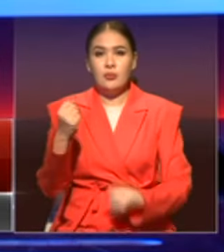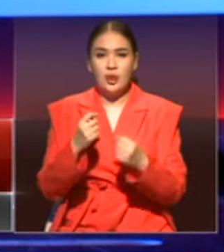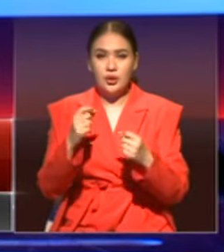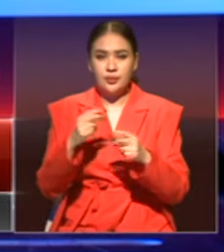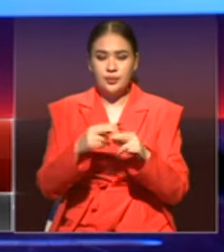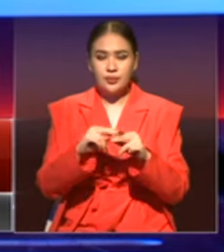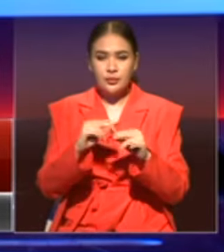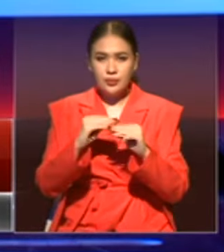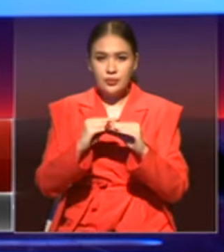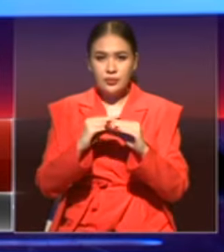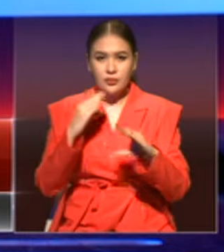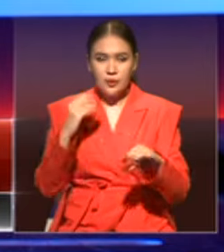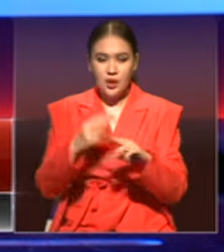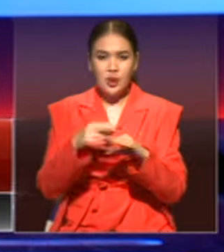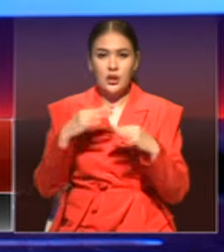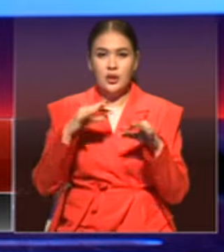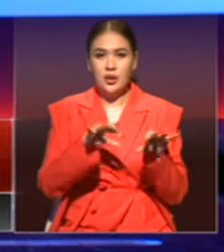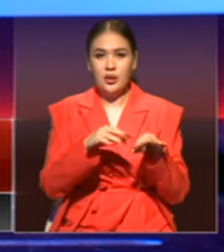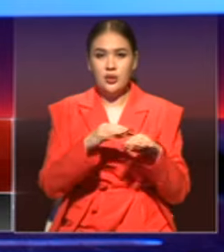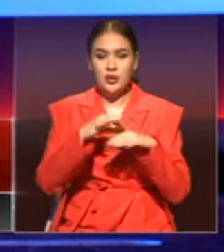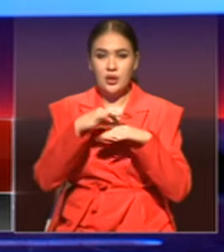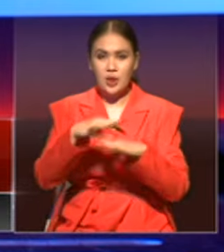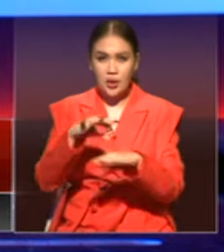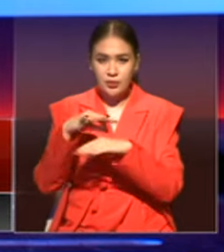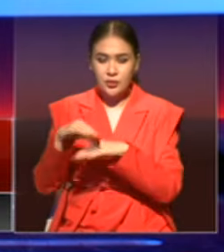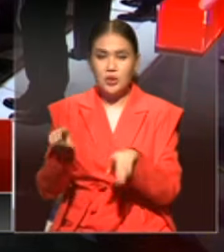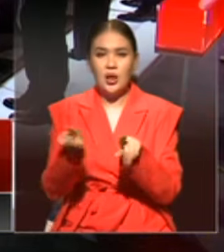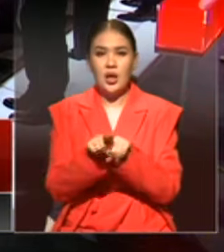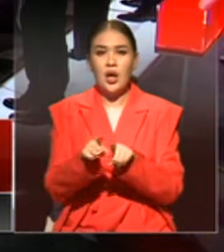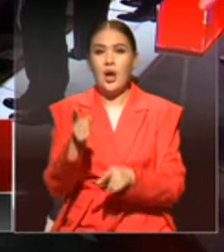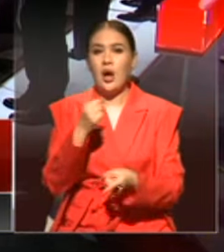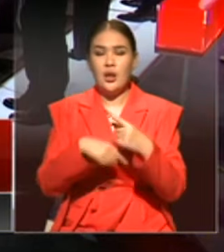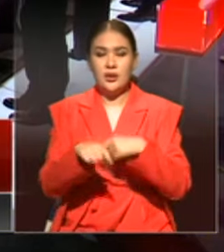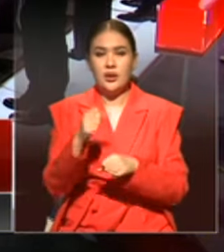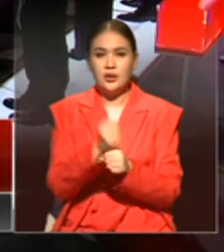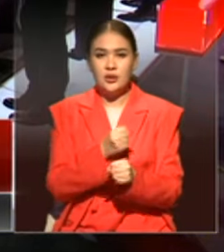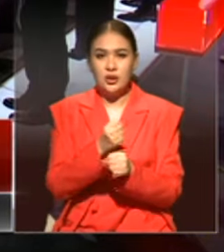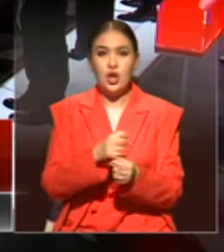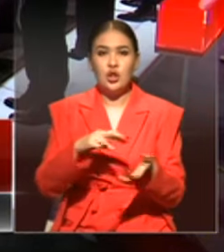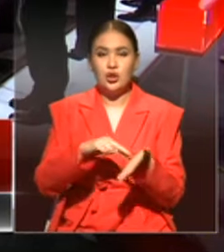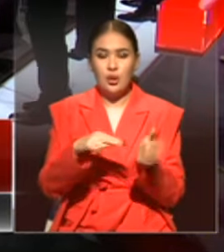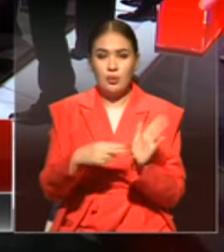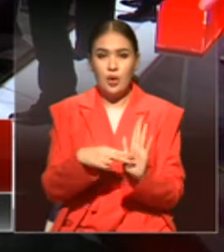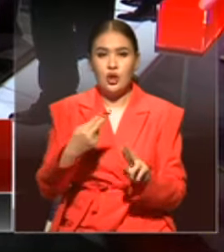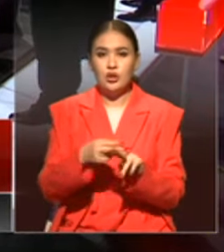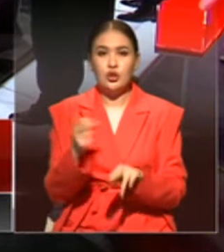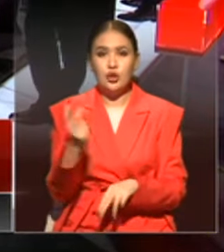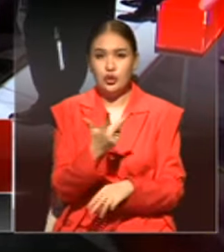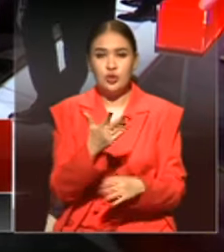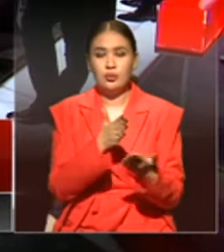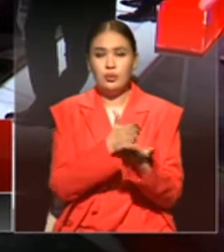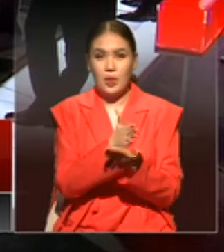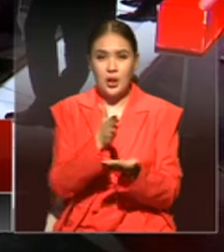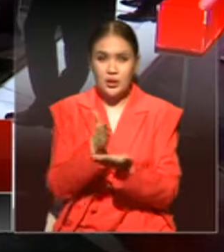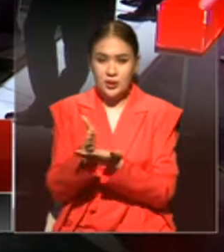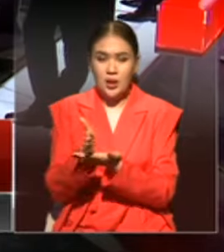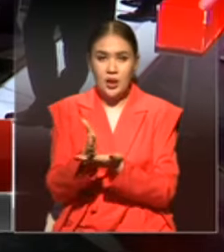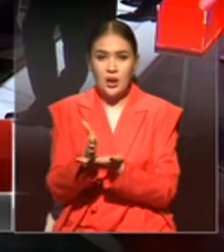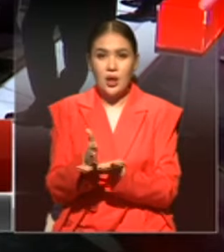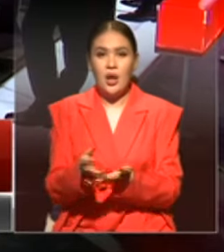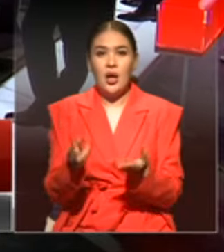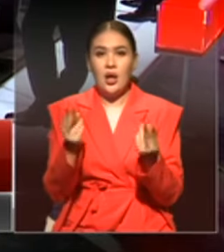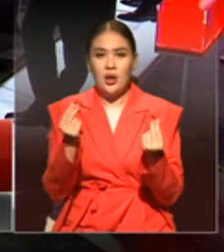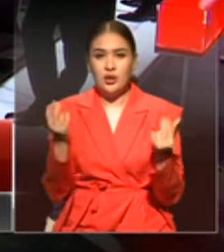құралдар, екінші сұрыптау желілері, үшінші қайта өңдейтін жаңағыдай қайта өңдейтін жобалар. Осы үш бағытта осындай